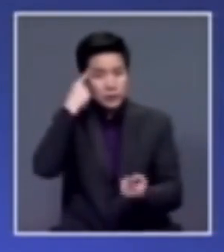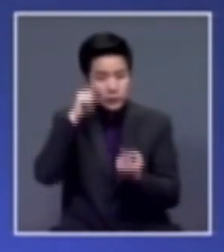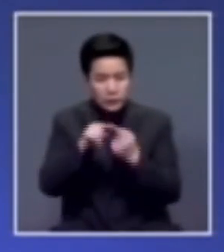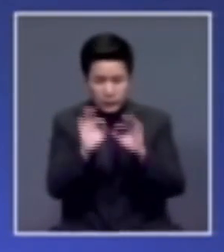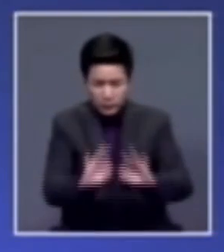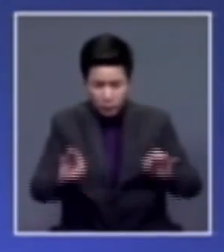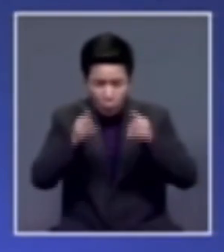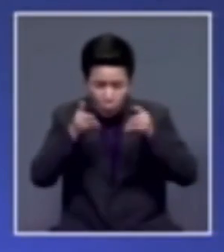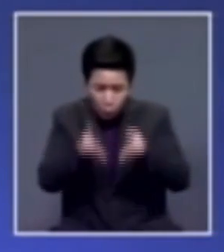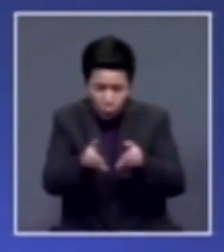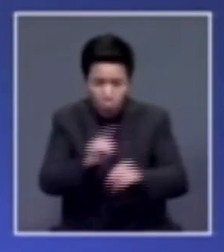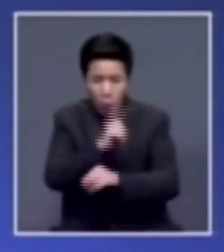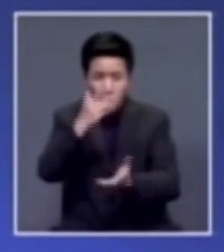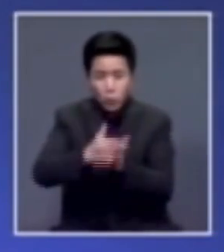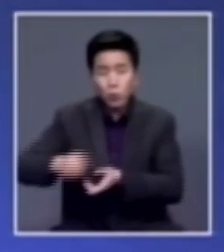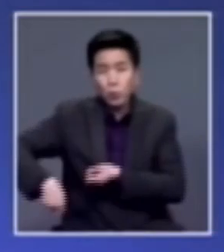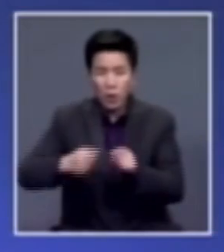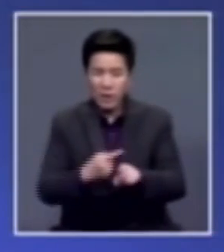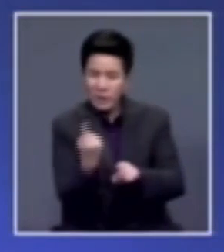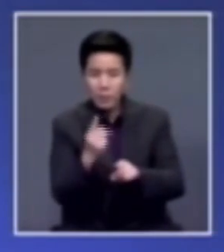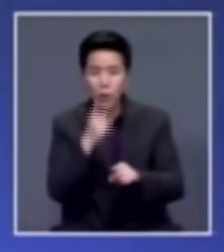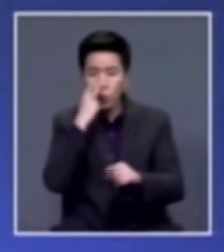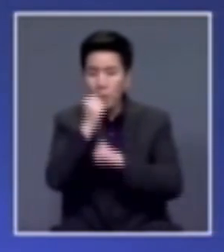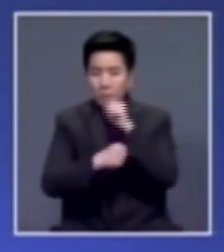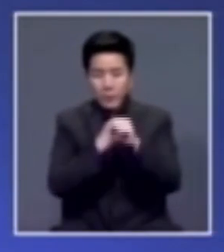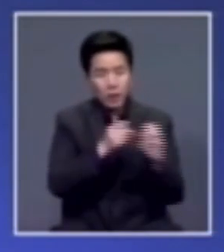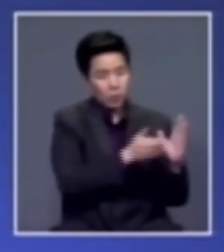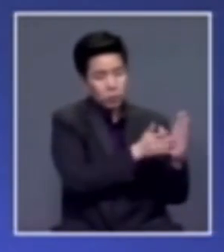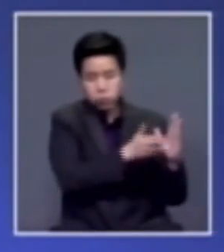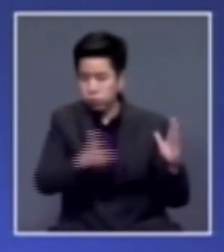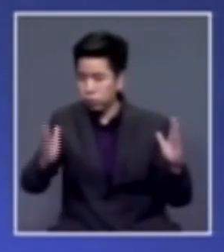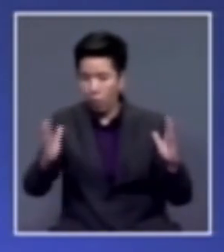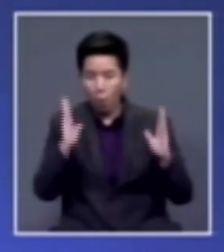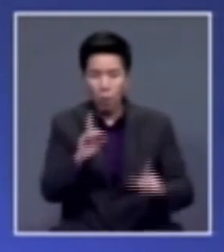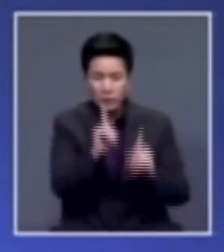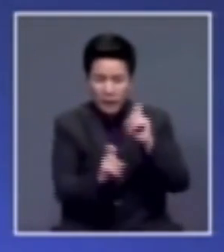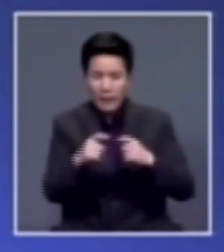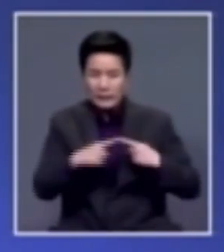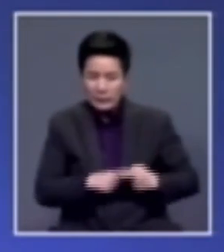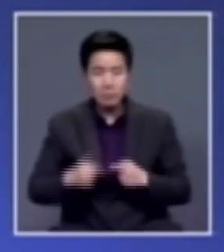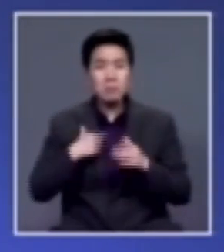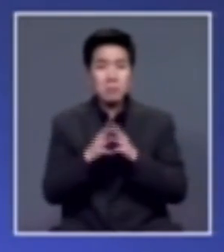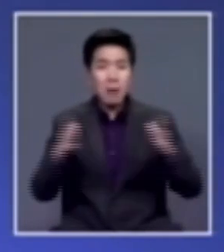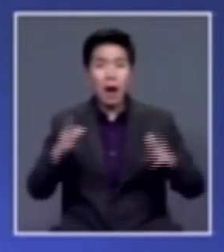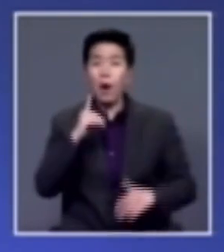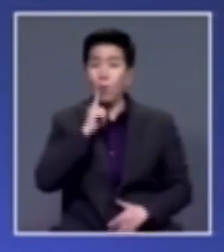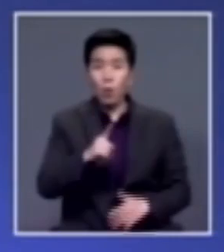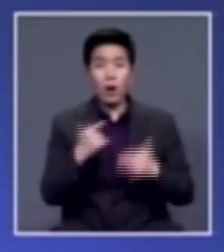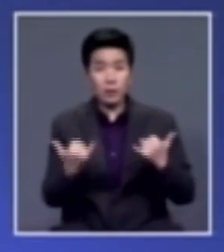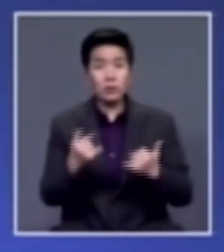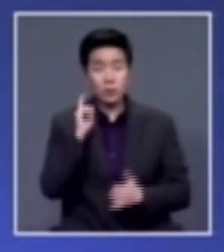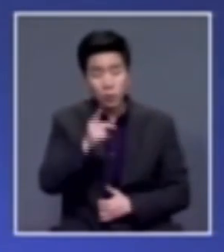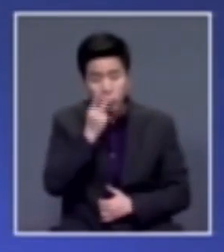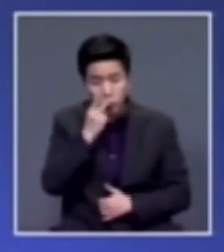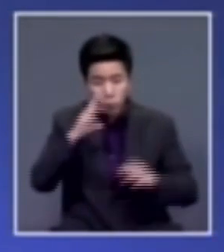จเฉพาะช่วงสงกรานต์วันหยุดยาวแต่ถ้าเราไปดูทั้งปีมีการบาดเจ็บสูญเสียมากนะครับอาจจะมากกว่าด้วยซ้ำไปถ้ามอง